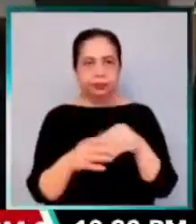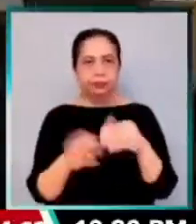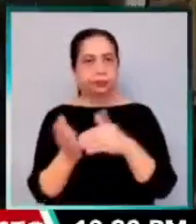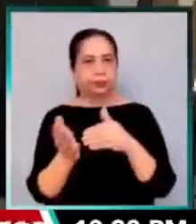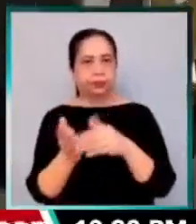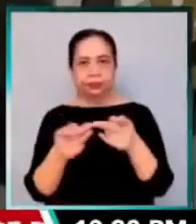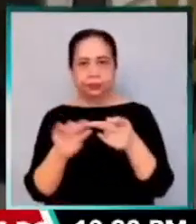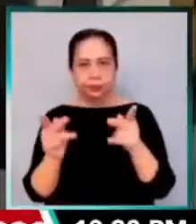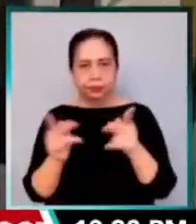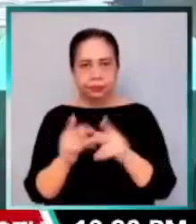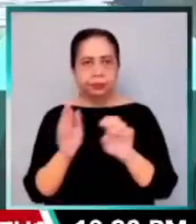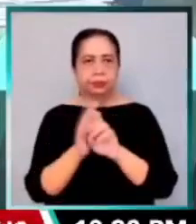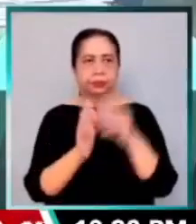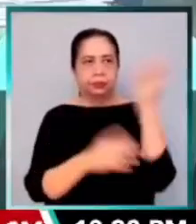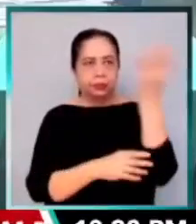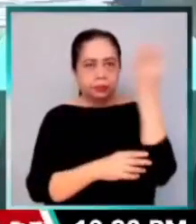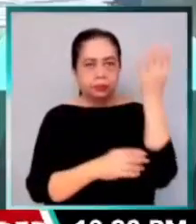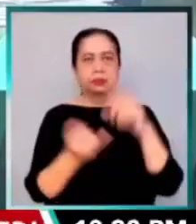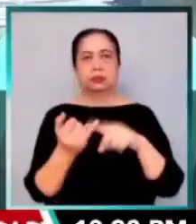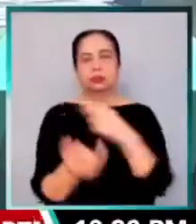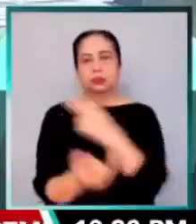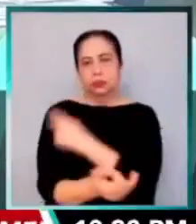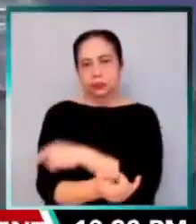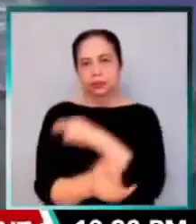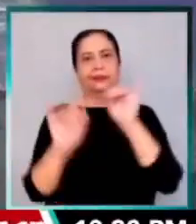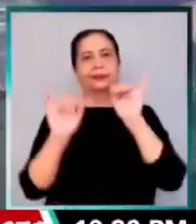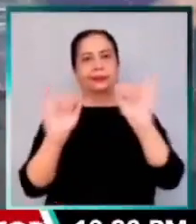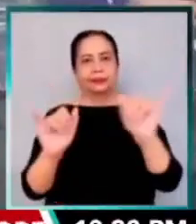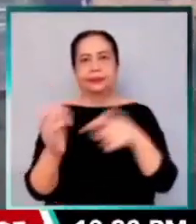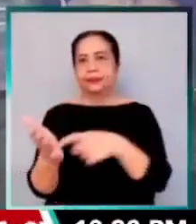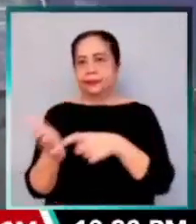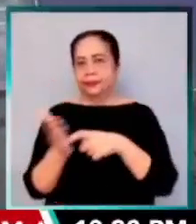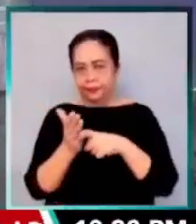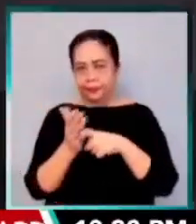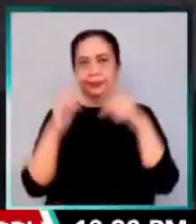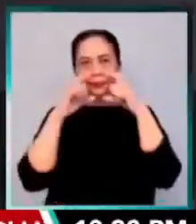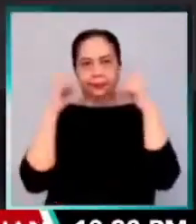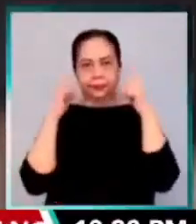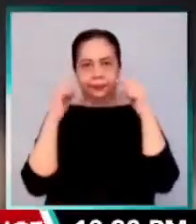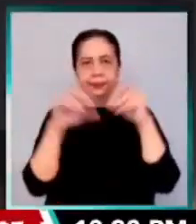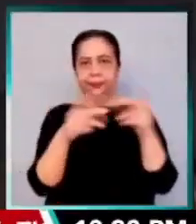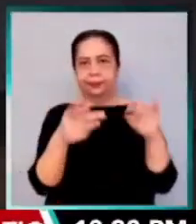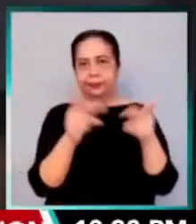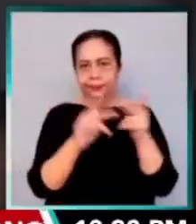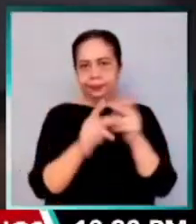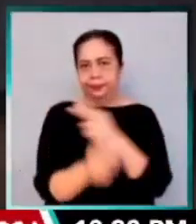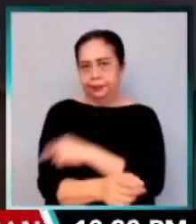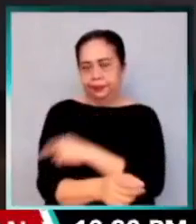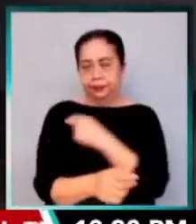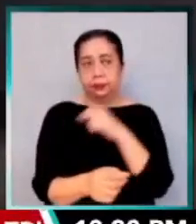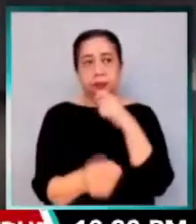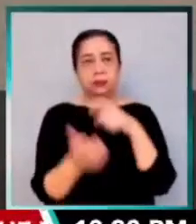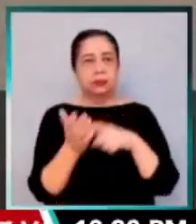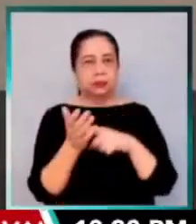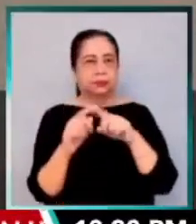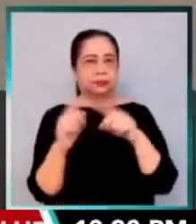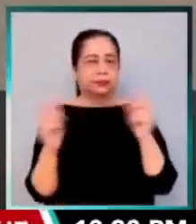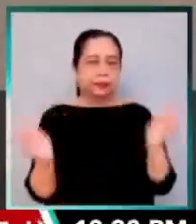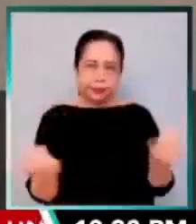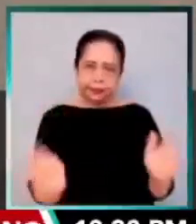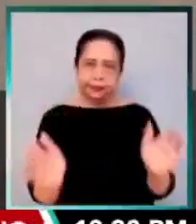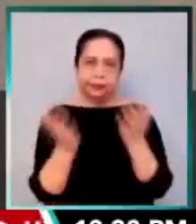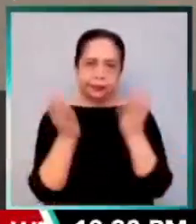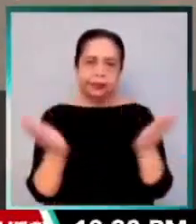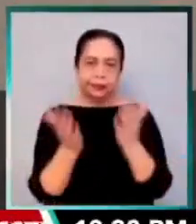ng mga ambulansya at ospital. Kaya mananatiling required ang pagsusot ng mask sa mga ito. Hindi required pero highly encouraged o pinapayuhan